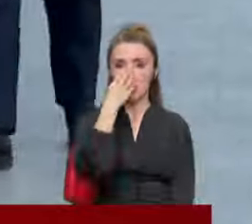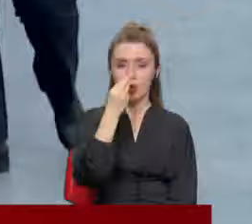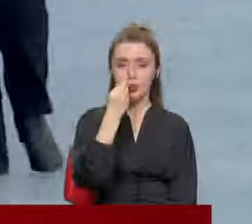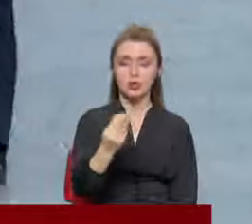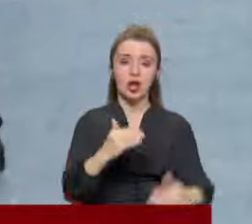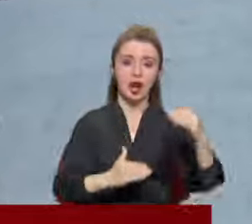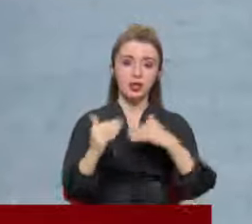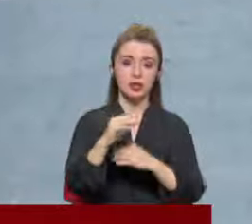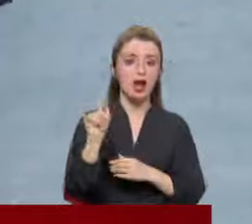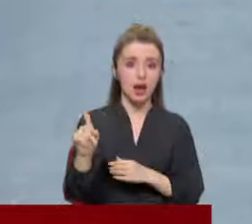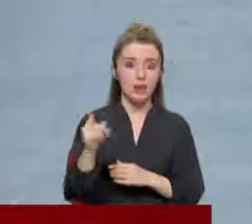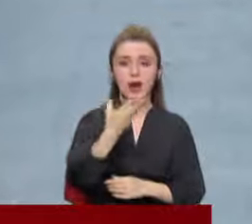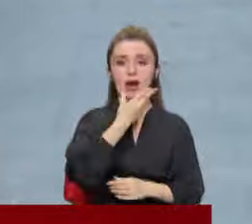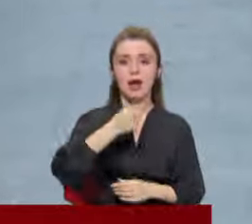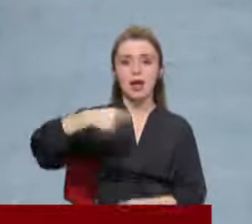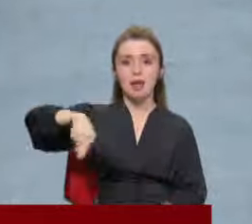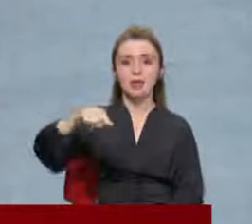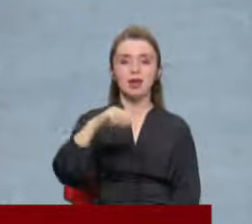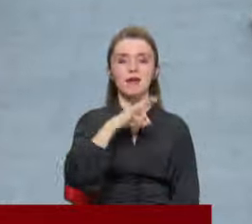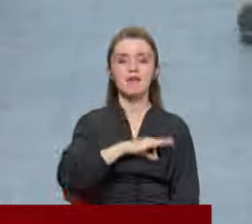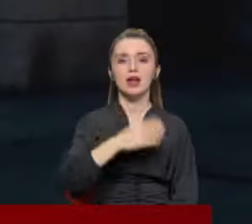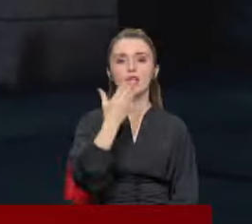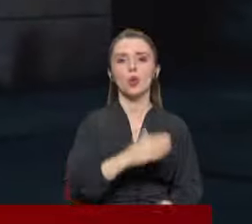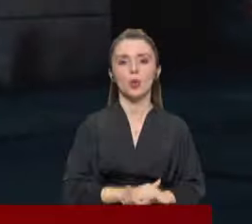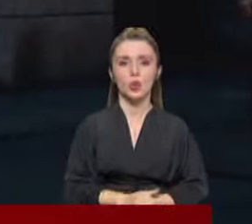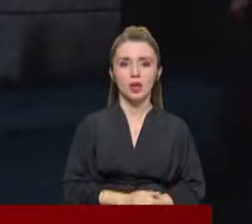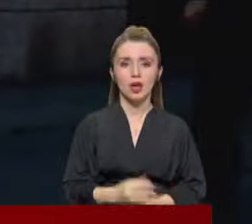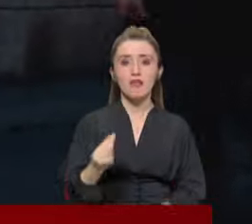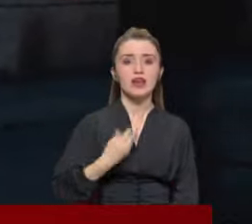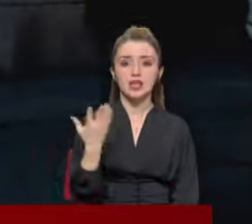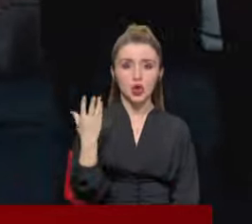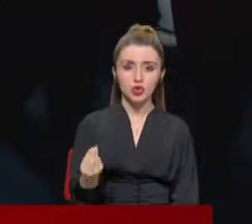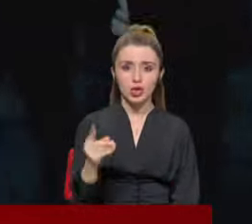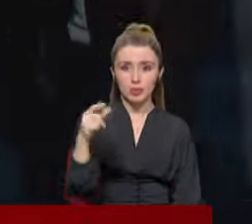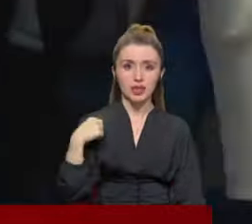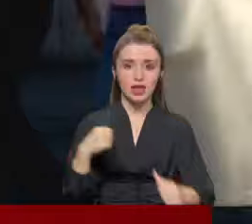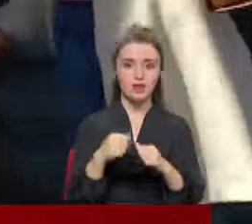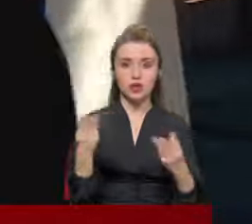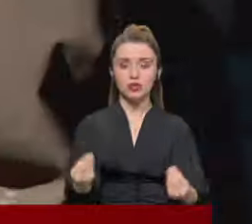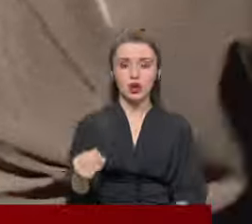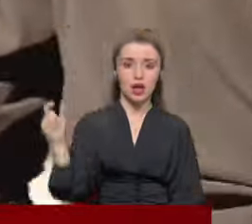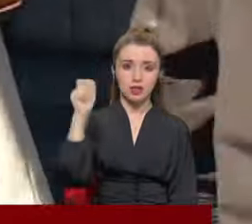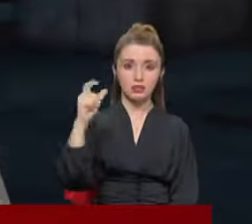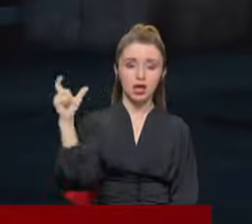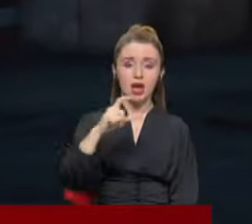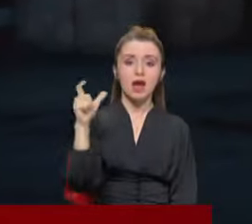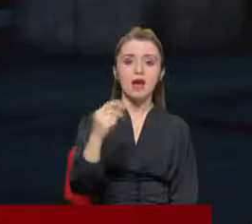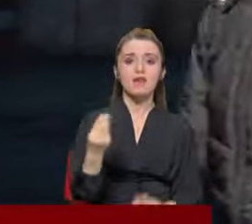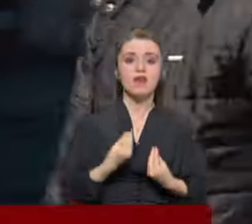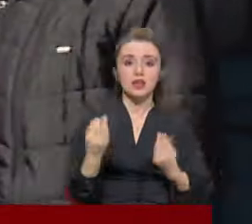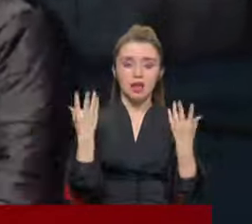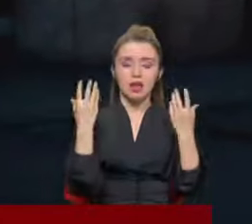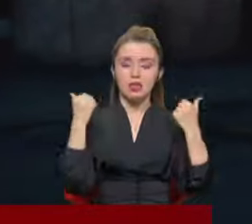promosyonlarını artırdı ama emeklinin ondan da umudu yok. Erse ne olacak? Bir kerelik o da. Her ay banka bize bir promosyon